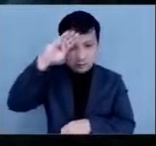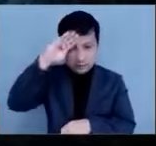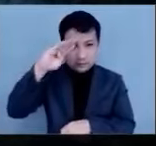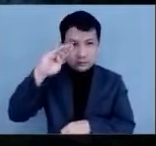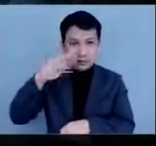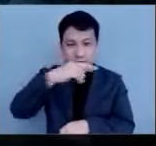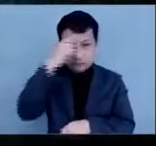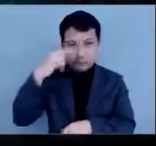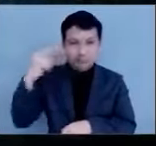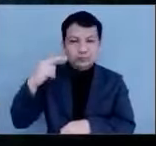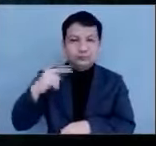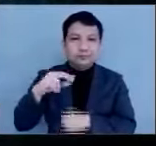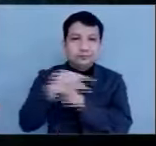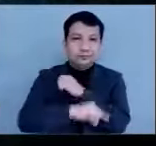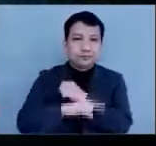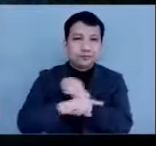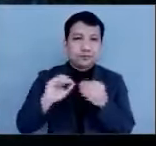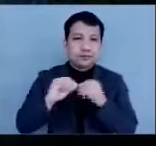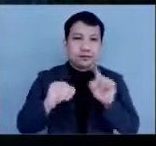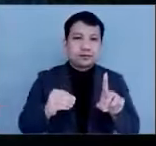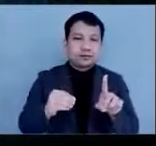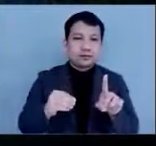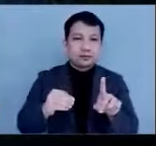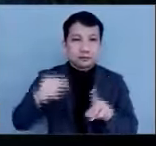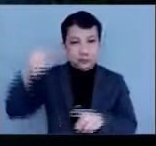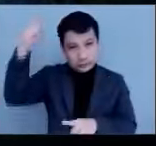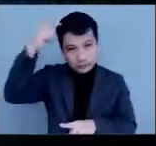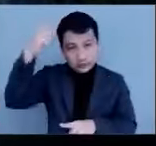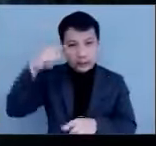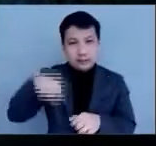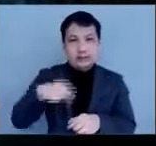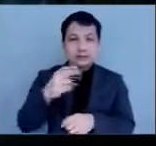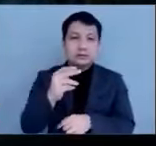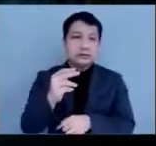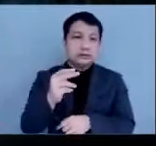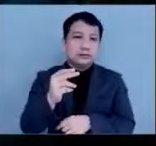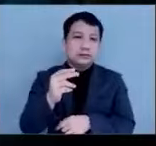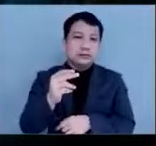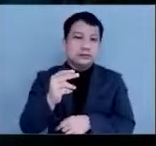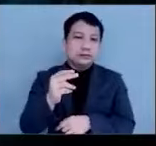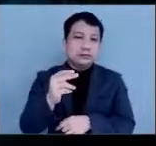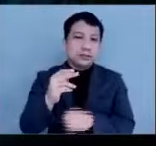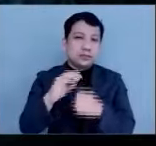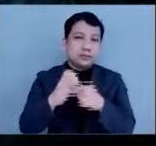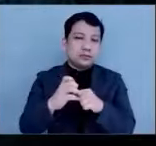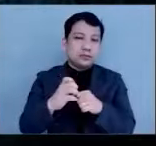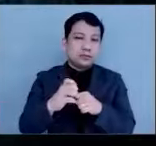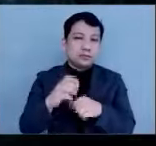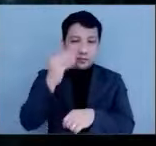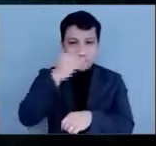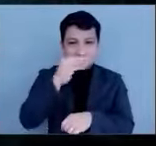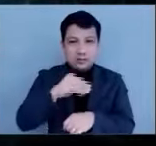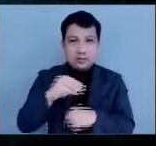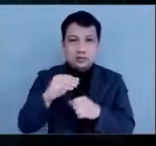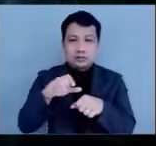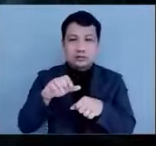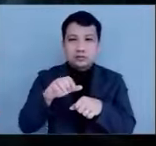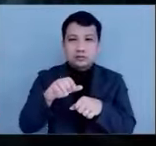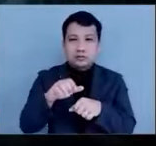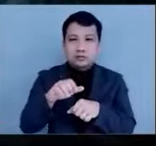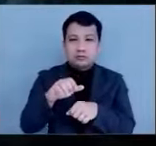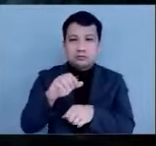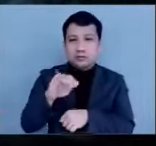Quezon. Signal number 1 naman sa Batanes, mga natitirang lugar sa Calabarzon, Mindoro provinces, Masbate, Romblon,